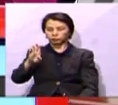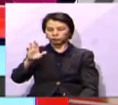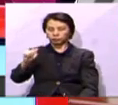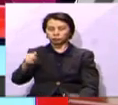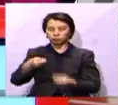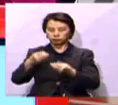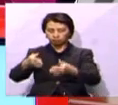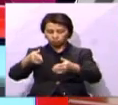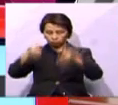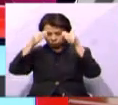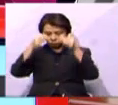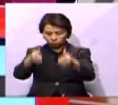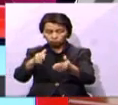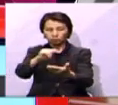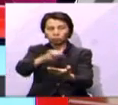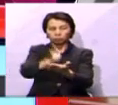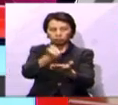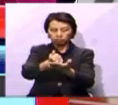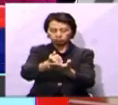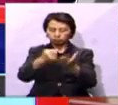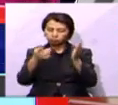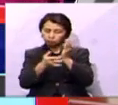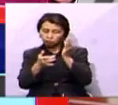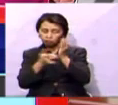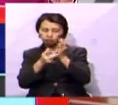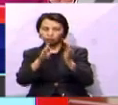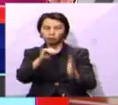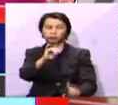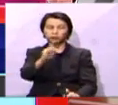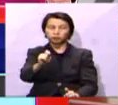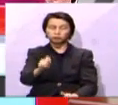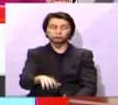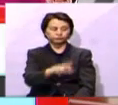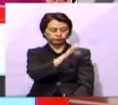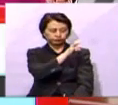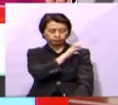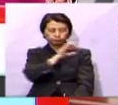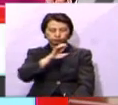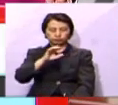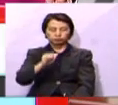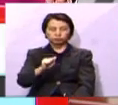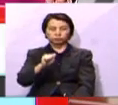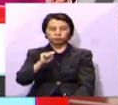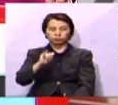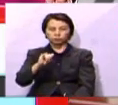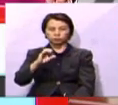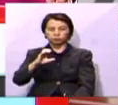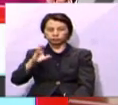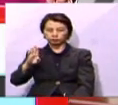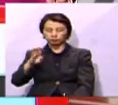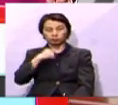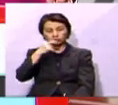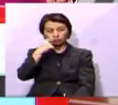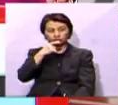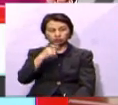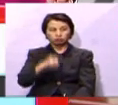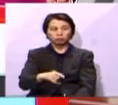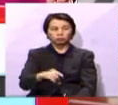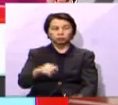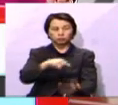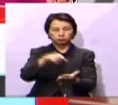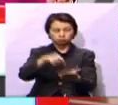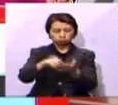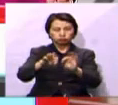memberi penekanan terhadap pengauditan teknologi maklumat. Pengerusi AICB Tan Sri Azman Hashim berkata, CBA ini